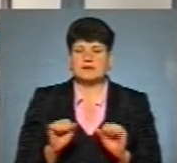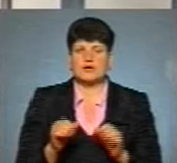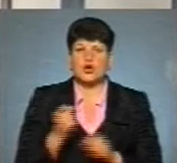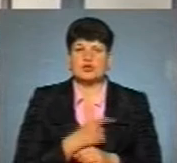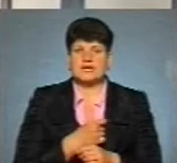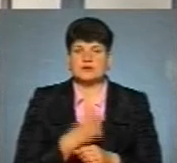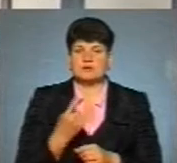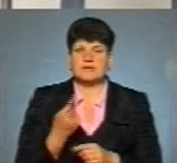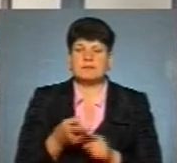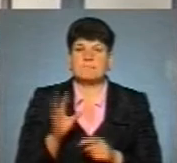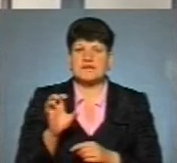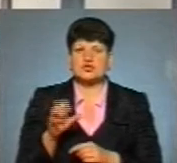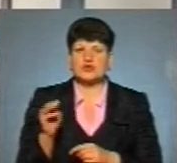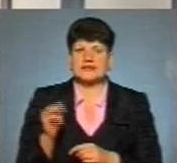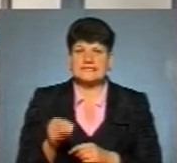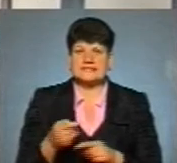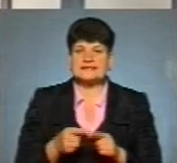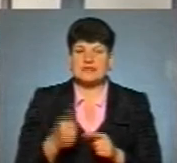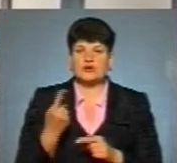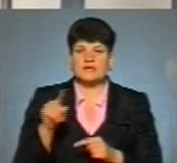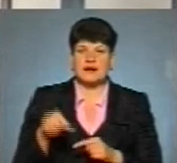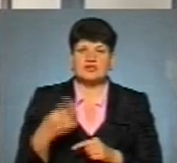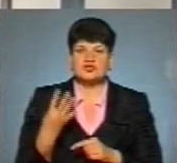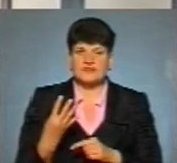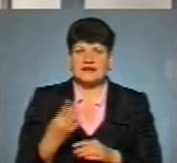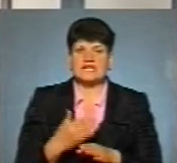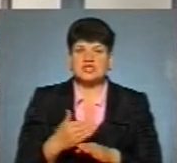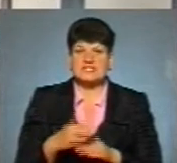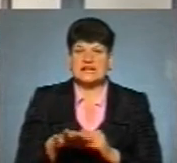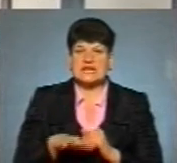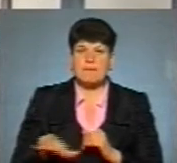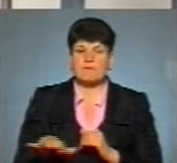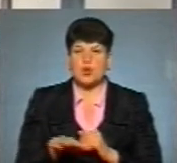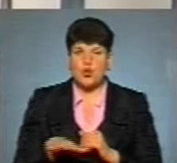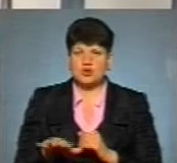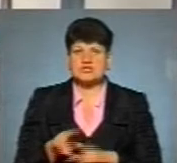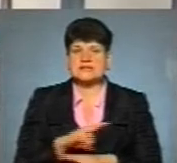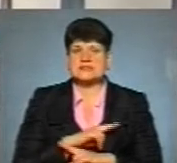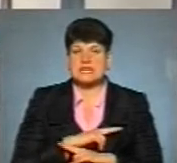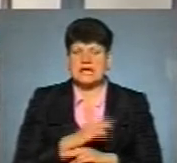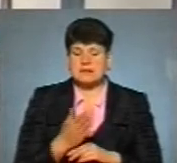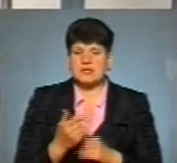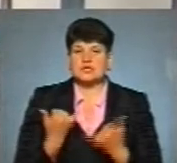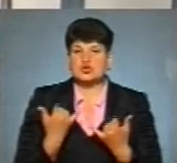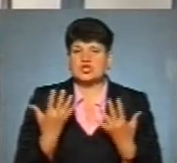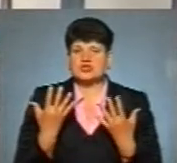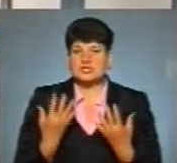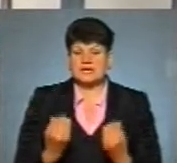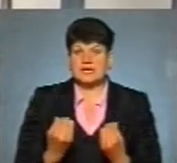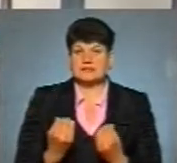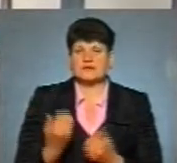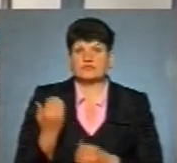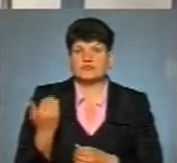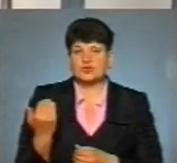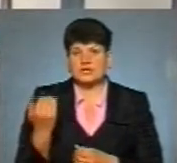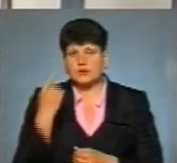там майже 500 тисяч, це четверта частина посівних площ, будемо казати, загибель, і вони на сьогоднішній день